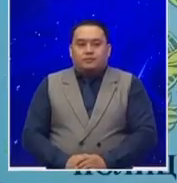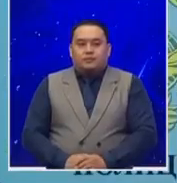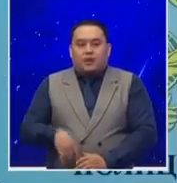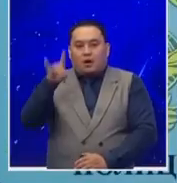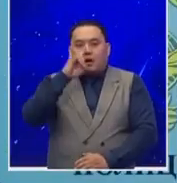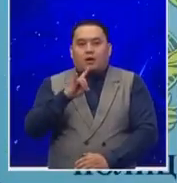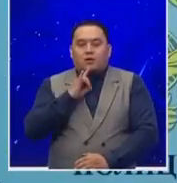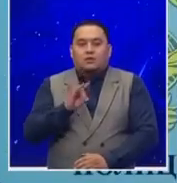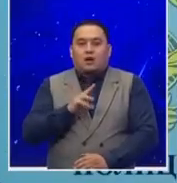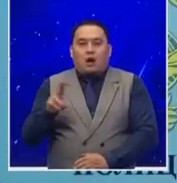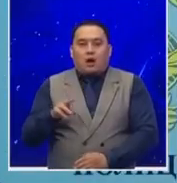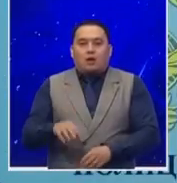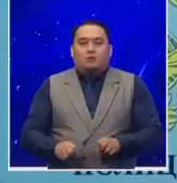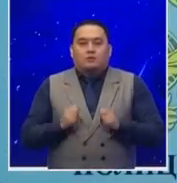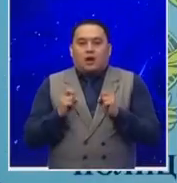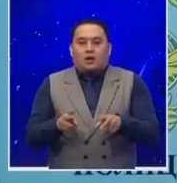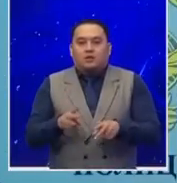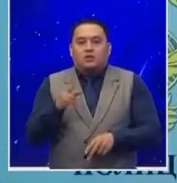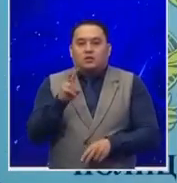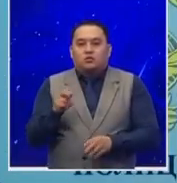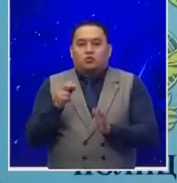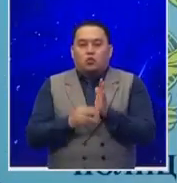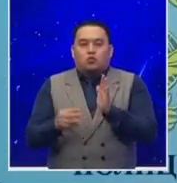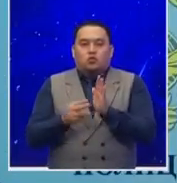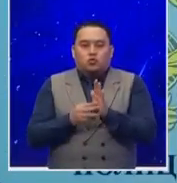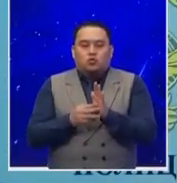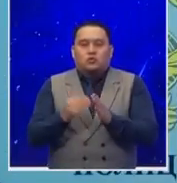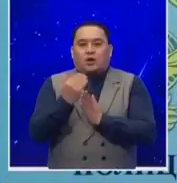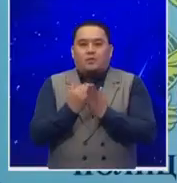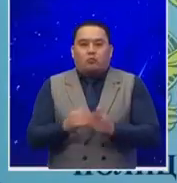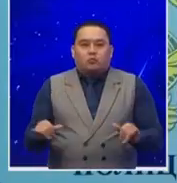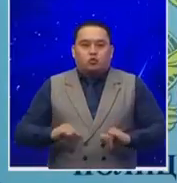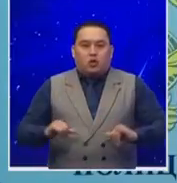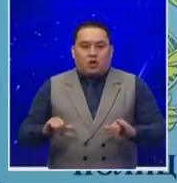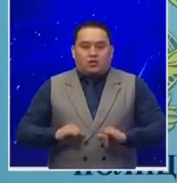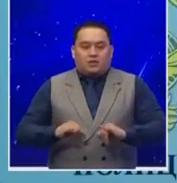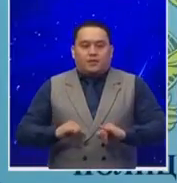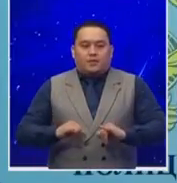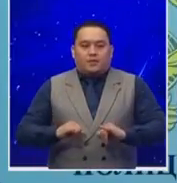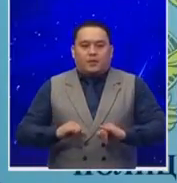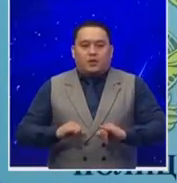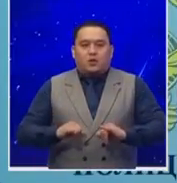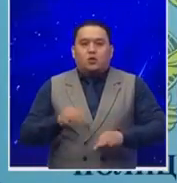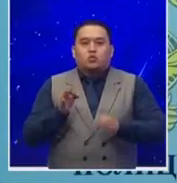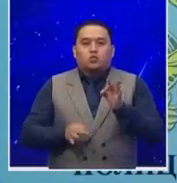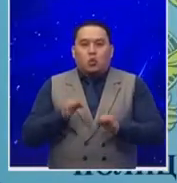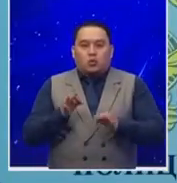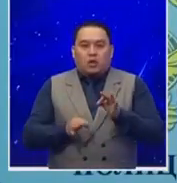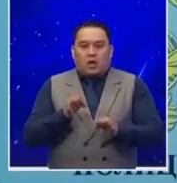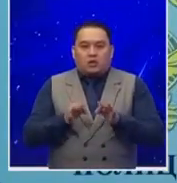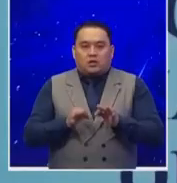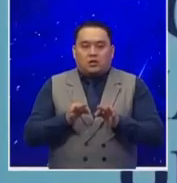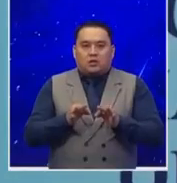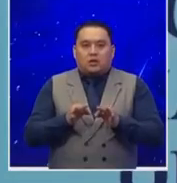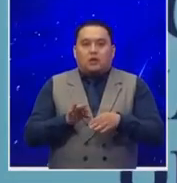Қазақстан Республикасы қылмыстық кодексінің 293 бабына сәйкес, яғни бұзақылық дерегі бойынша сотқа дейінгі тергеу амалдары жүргізіліп